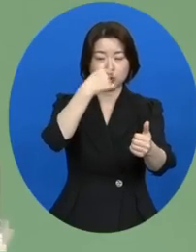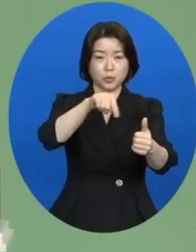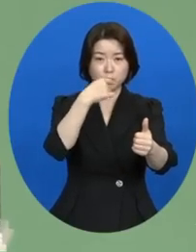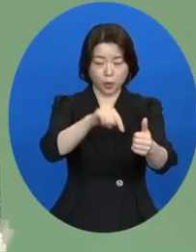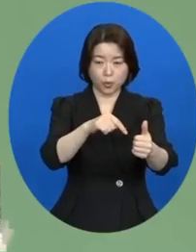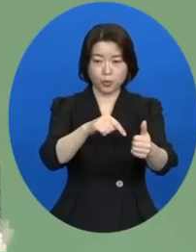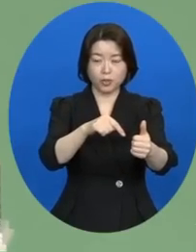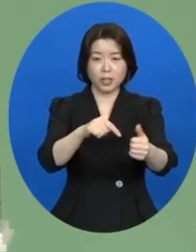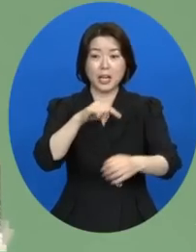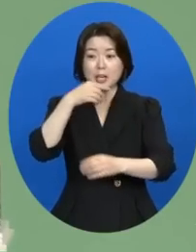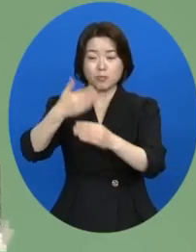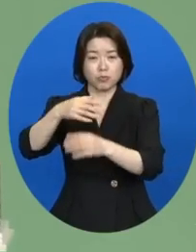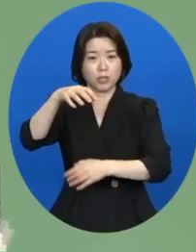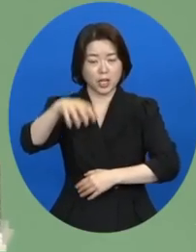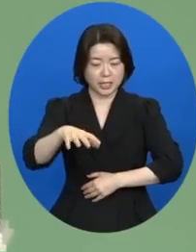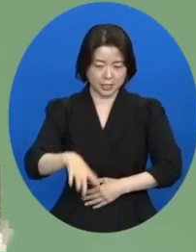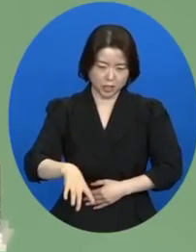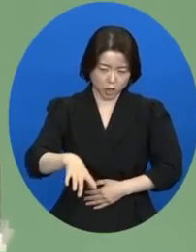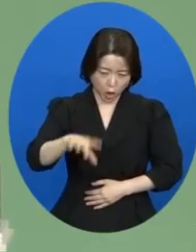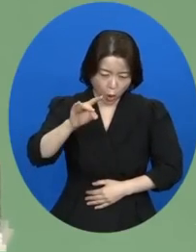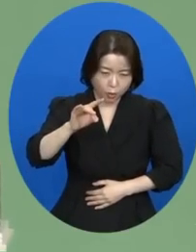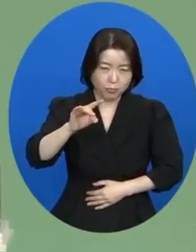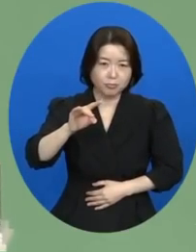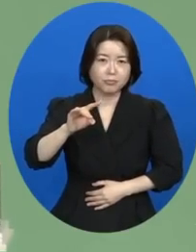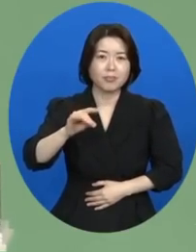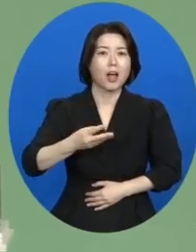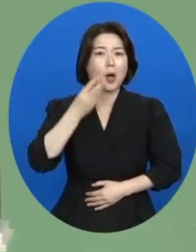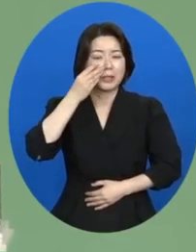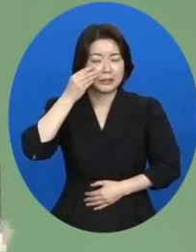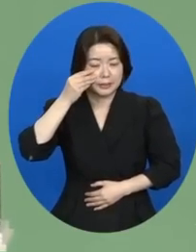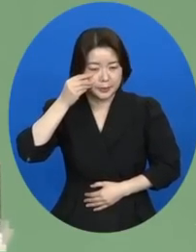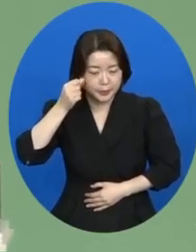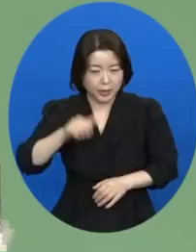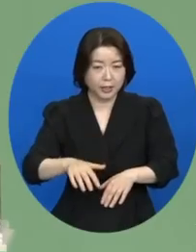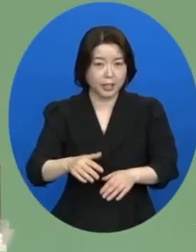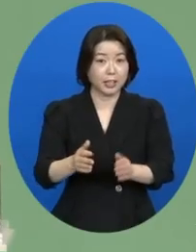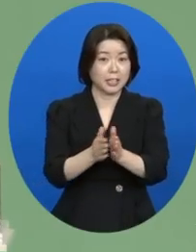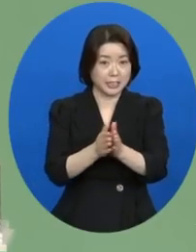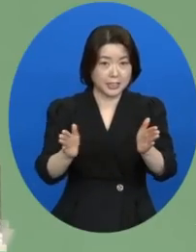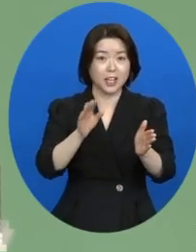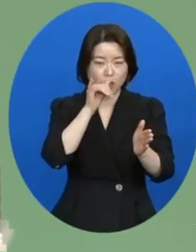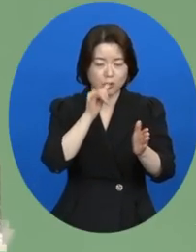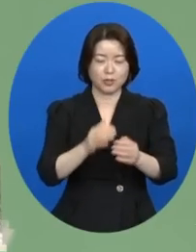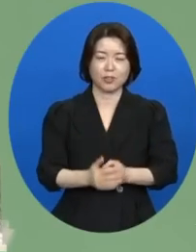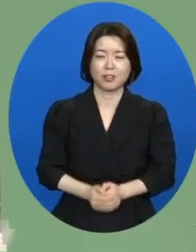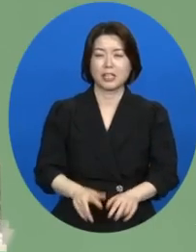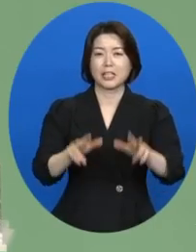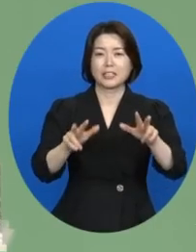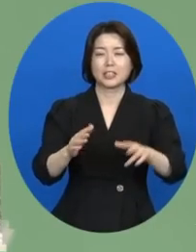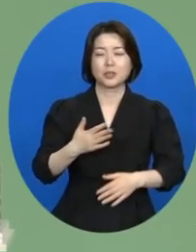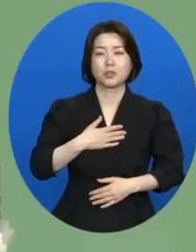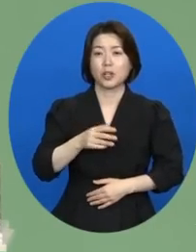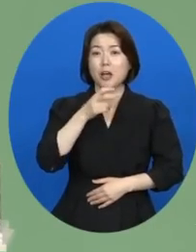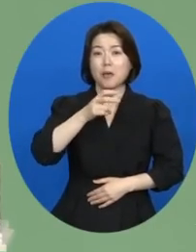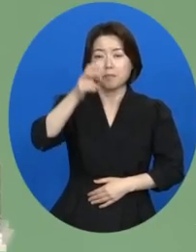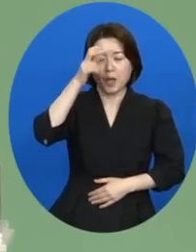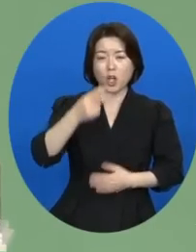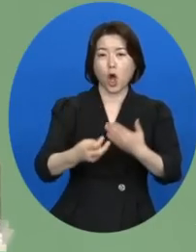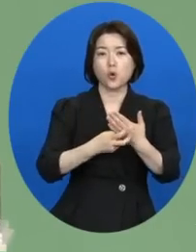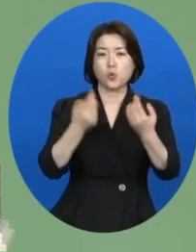북한 땅에서 처음 자리를 잡게 됩니다. 그래서 저는 지금 평양의학대학에서